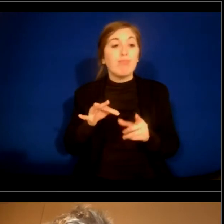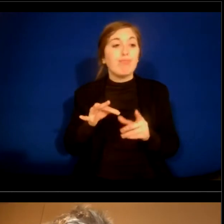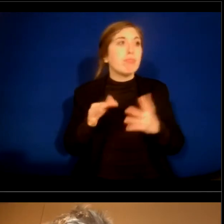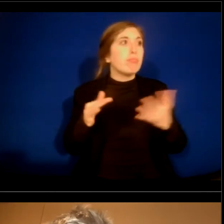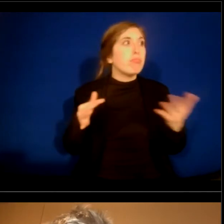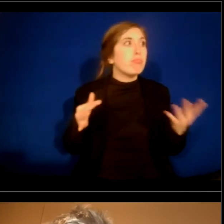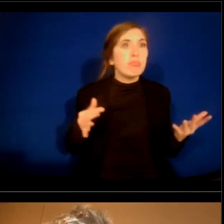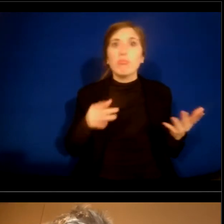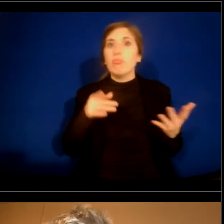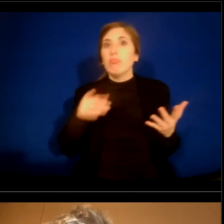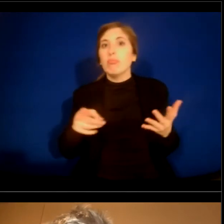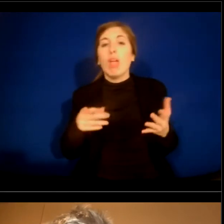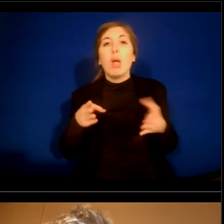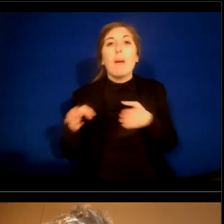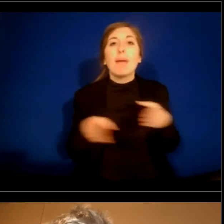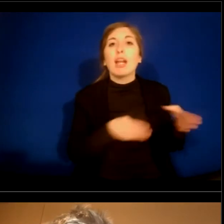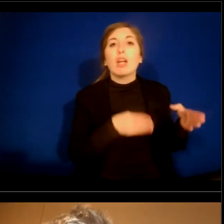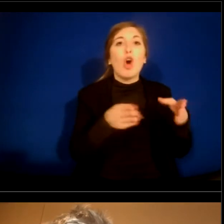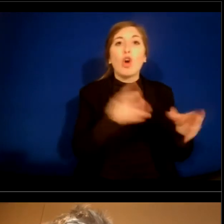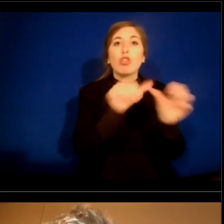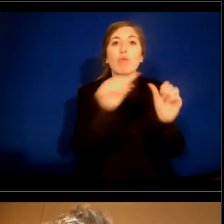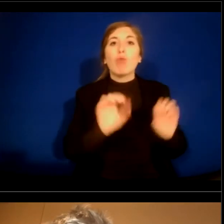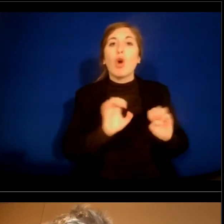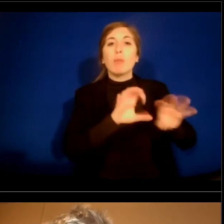inseriti in un qualche percorso formativo che poi